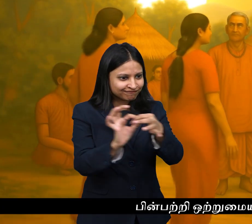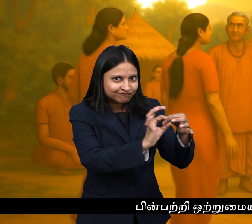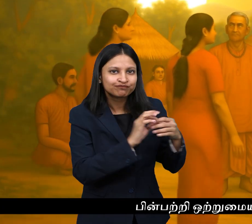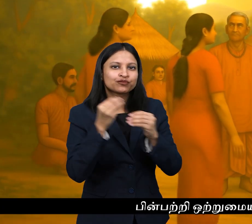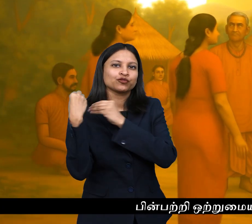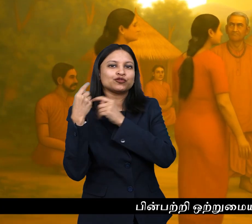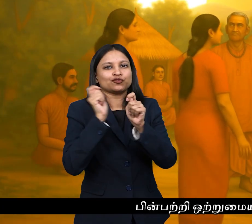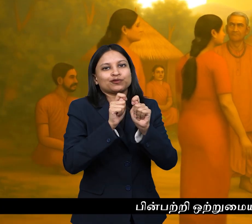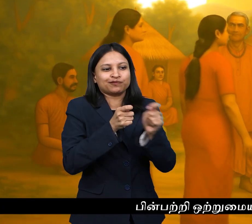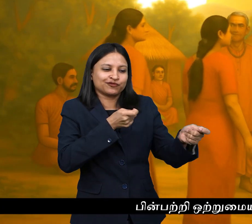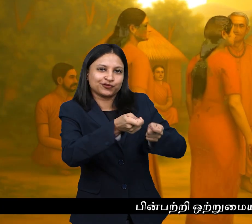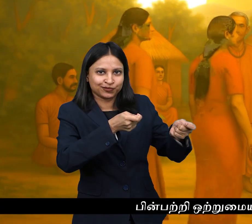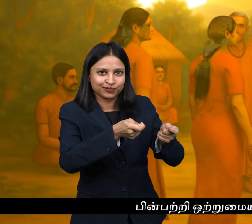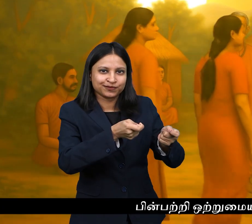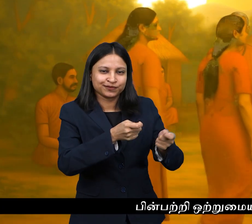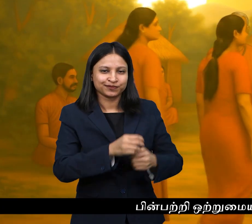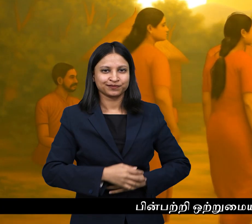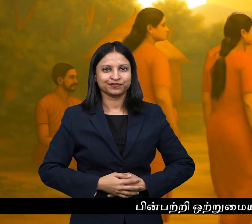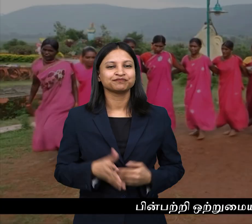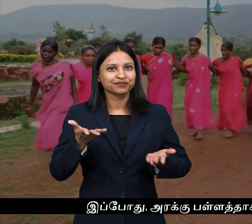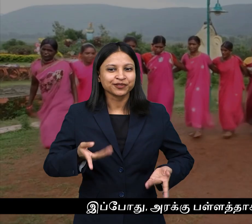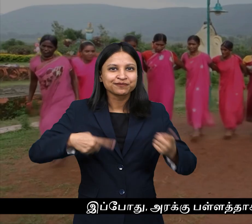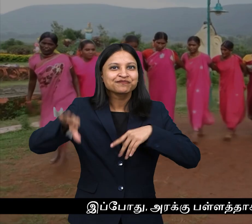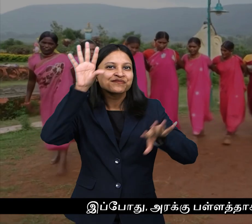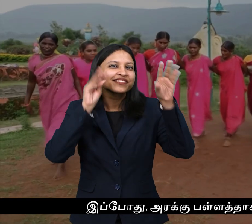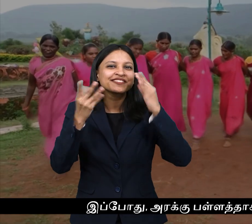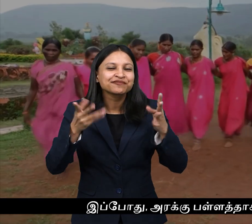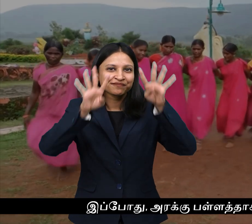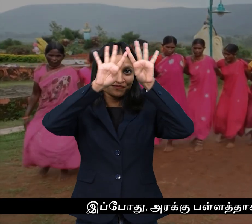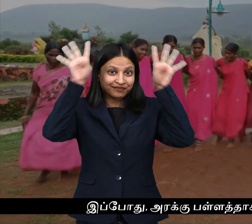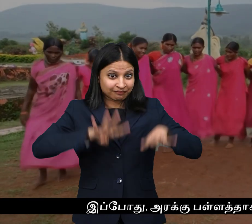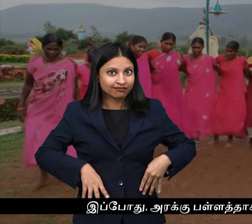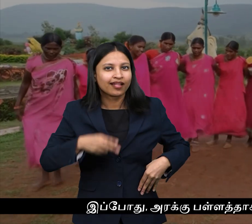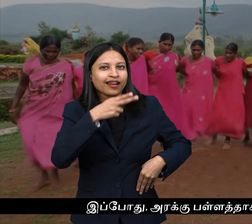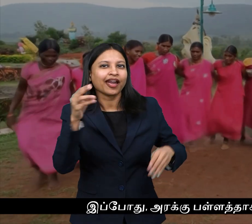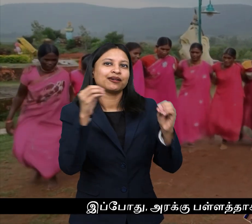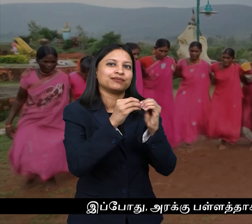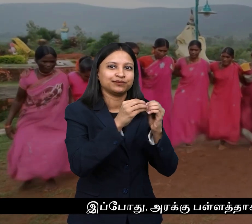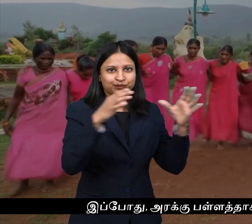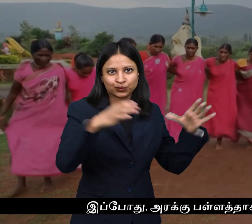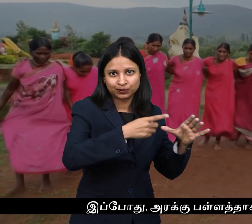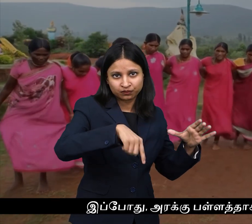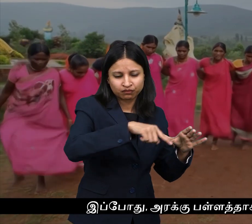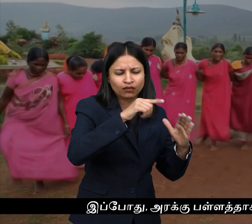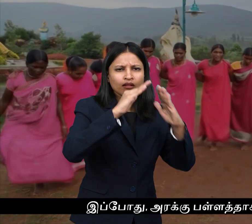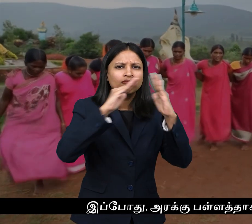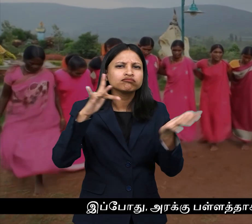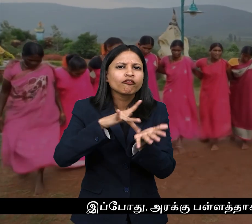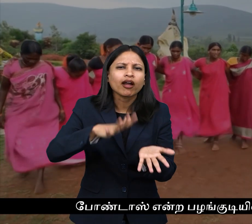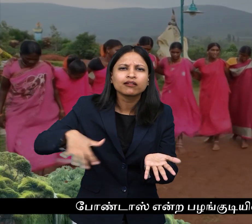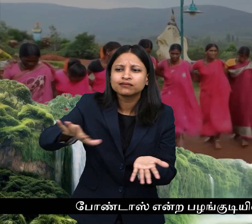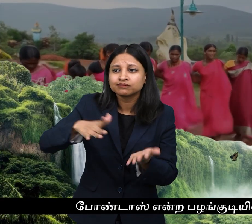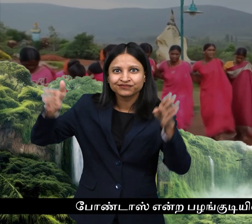பின்பற்றி ஒற்றுமையாக இருக்க உதவுகிறார். இப்போது அரக்கு பள்ளத்தாக்கின் அடர்ந்த காடுகளில்